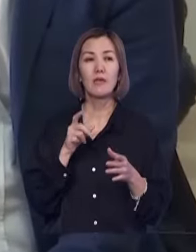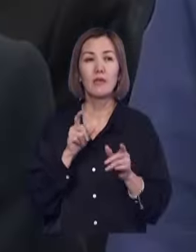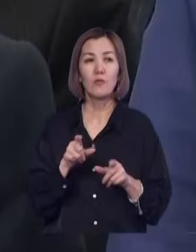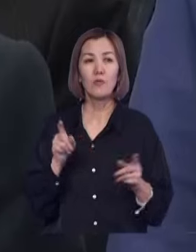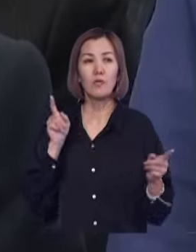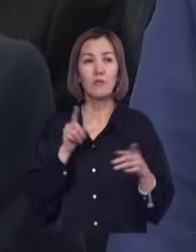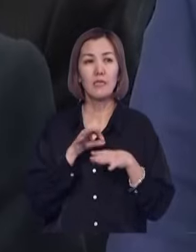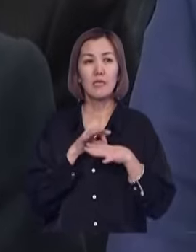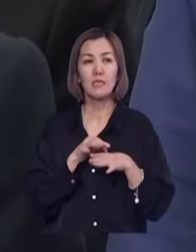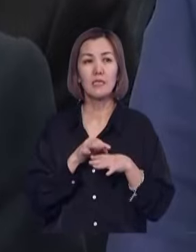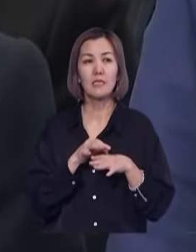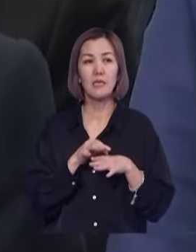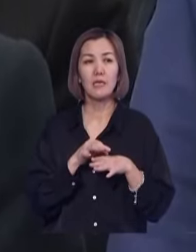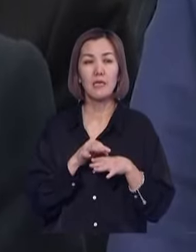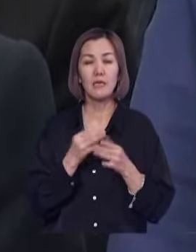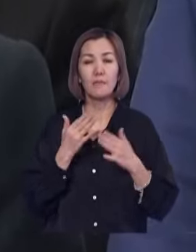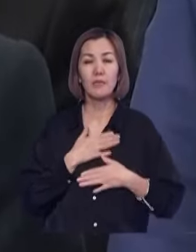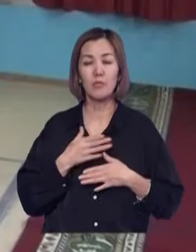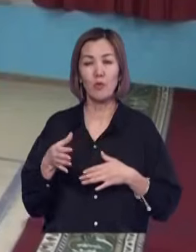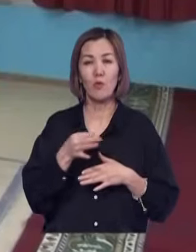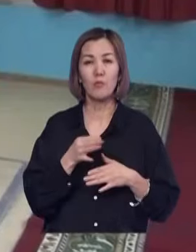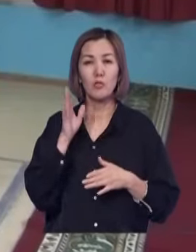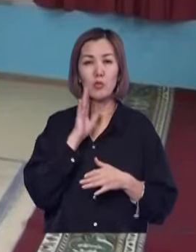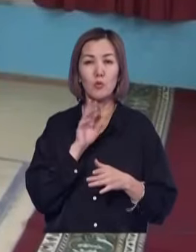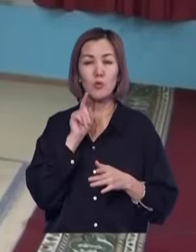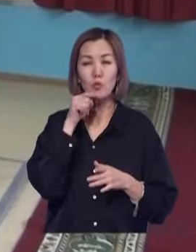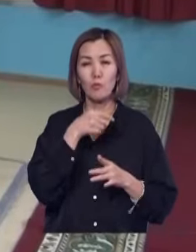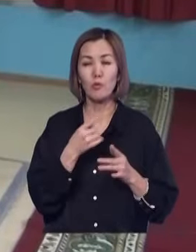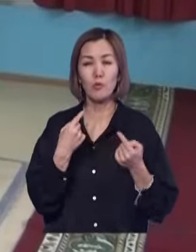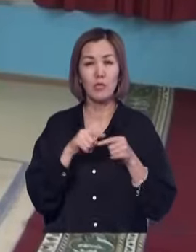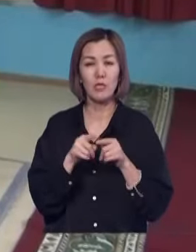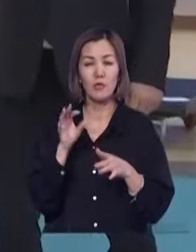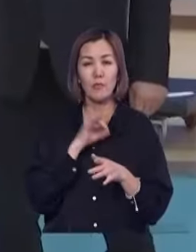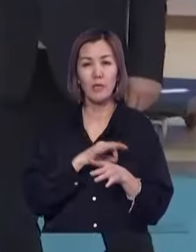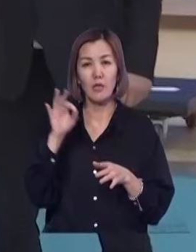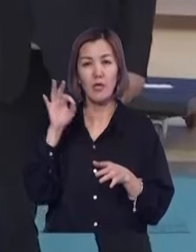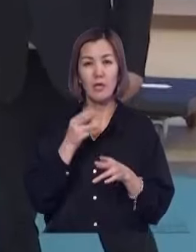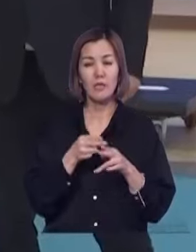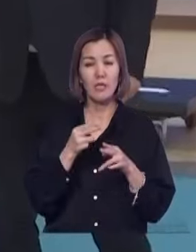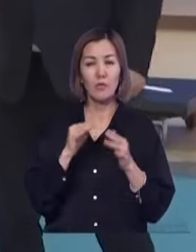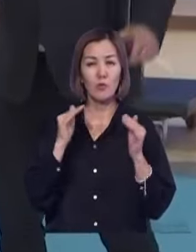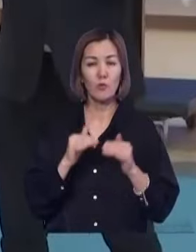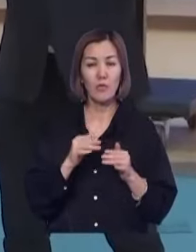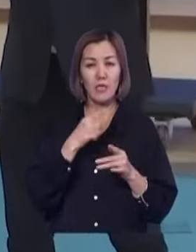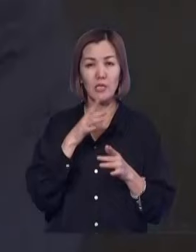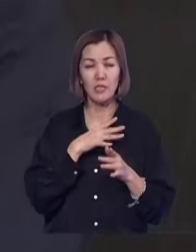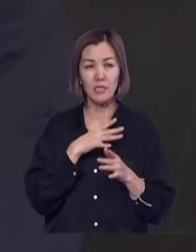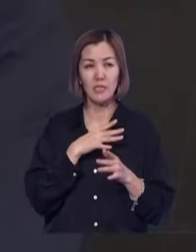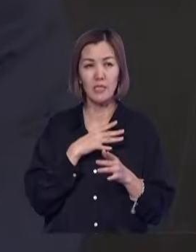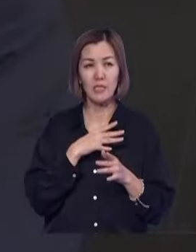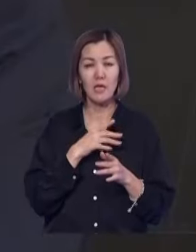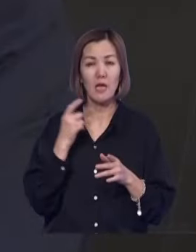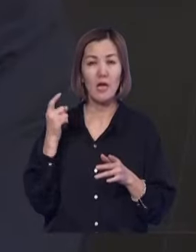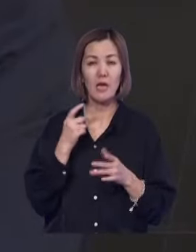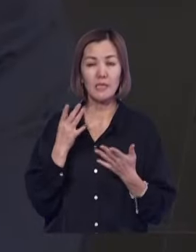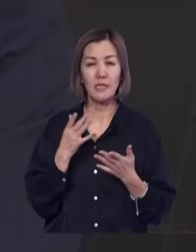әкімінің орынбасары Алмас Батанов біздің облыста су үнемдеу технологиясын қолдану пайызы ең төмен екенін жеткізді. Сонымен қатар